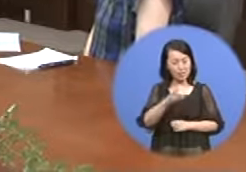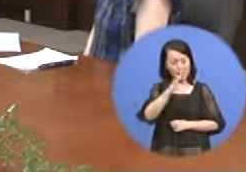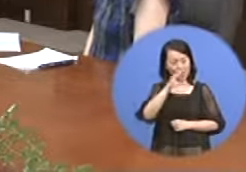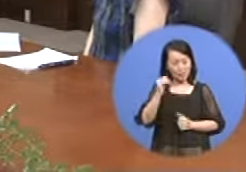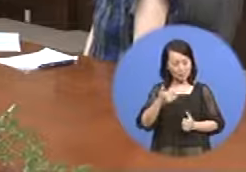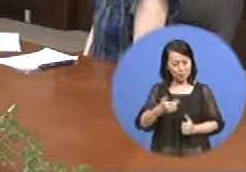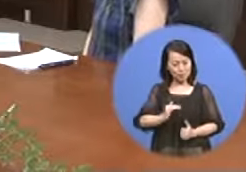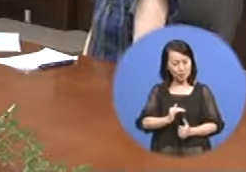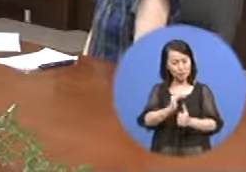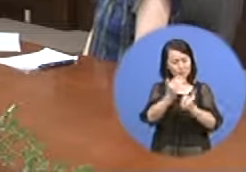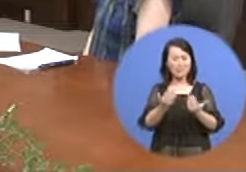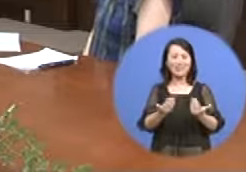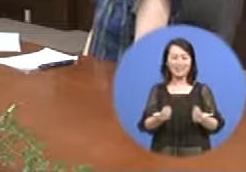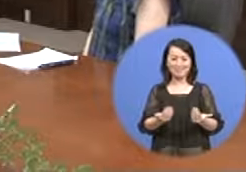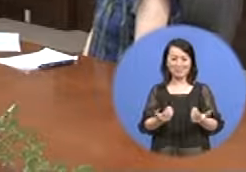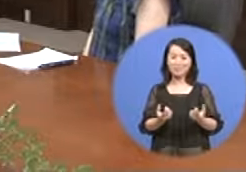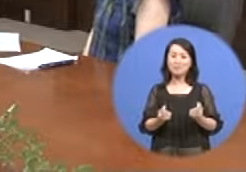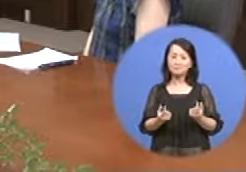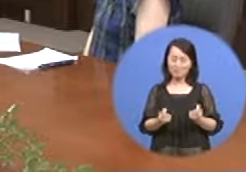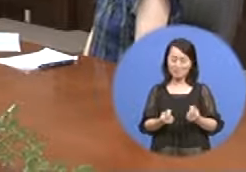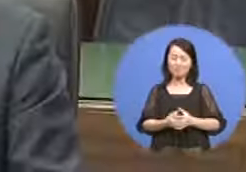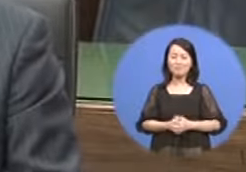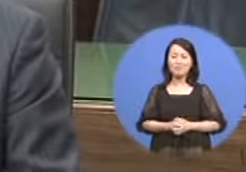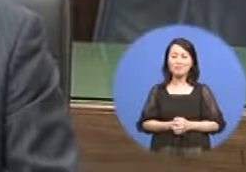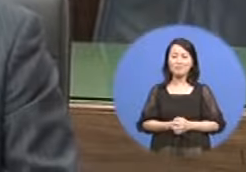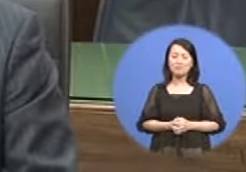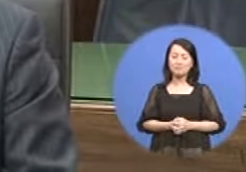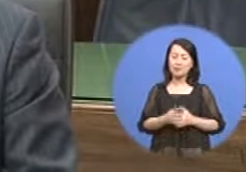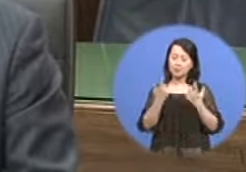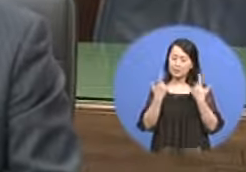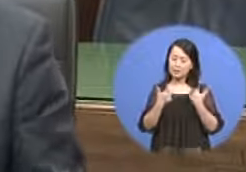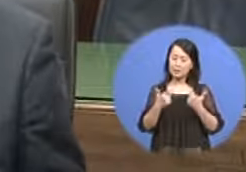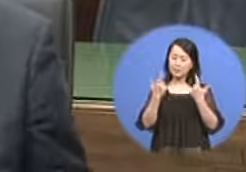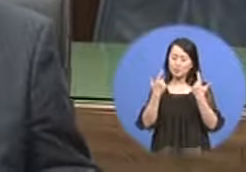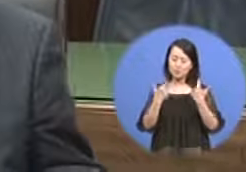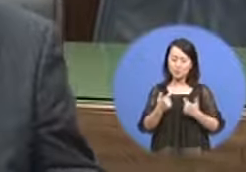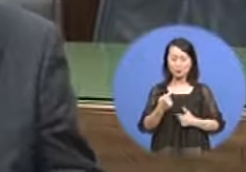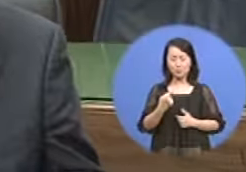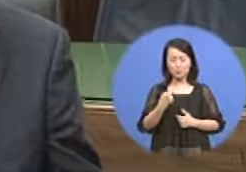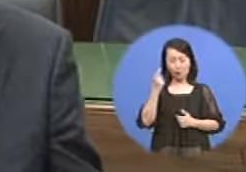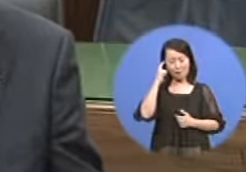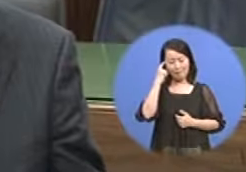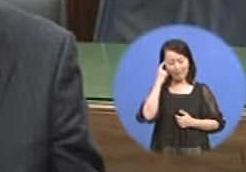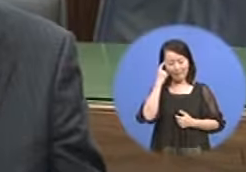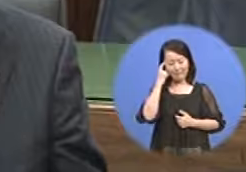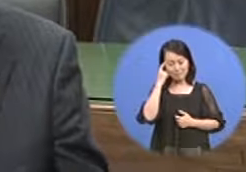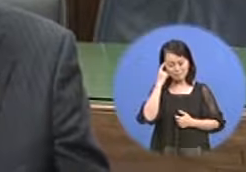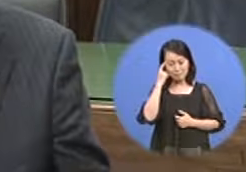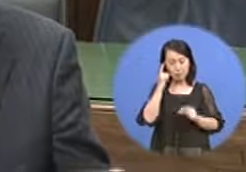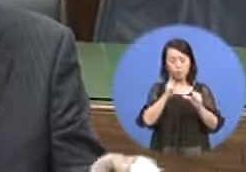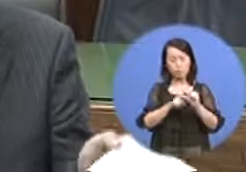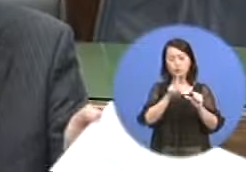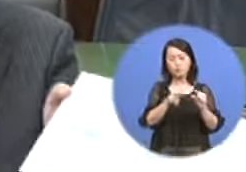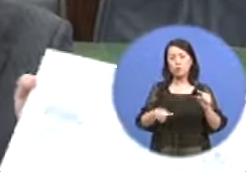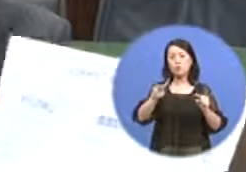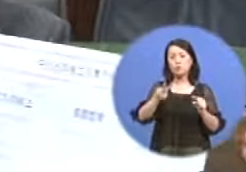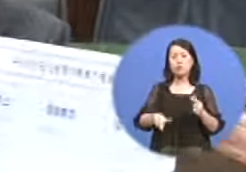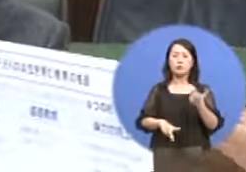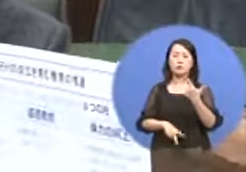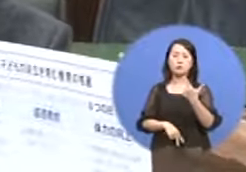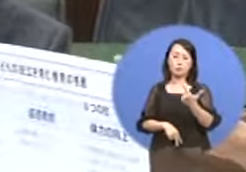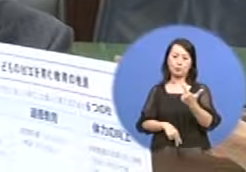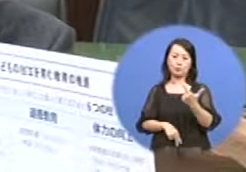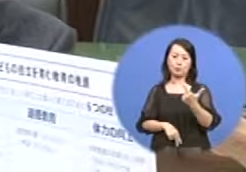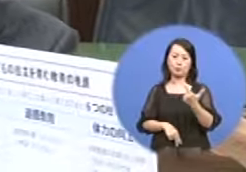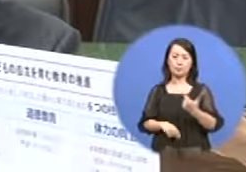ないということですもんね。 そうですね。 いつも我々考えているのはこの6本柱です